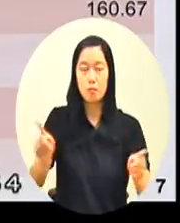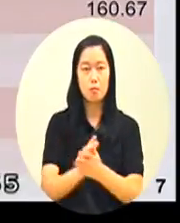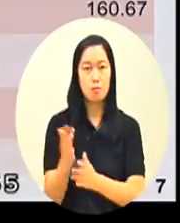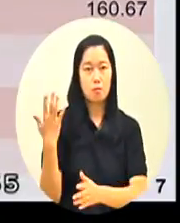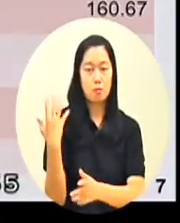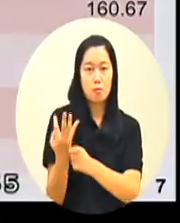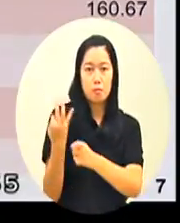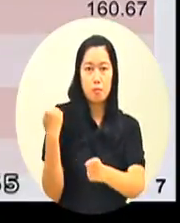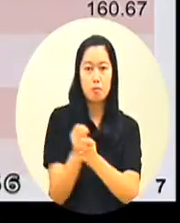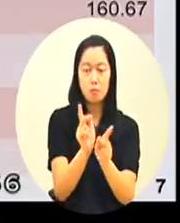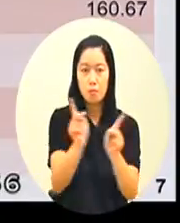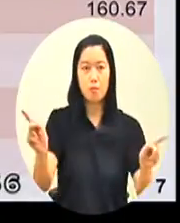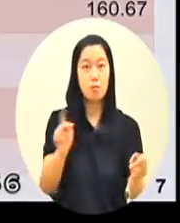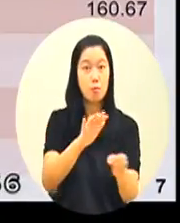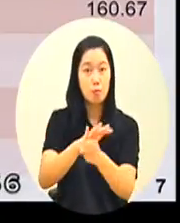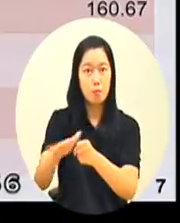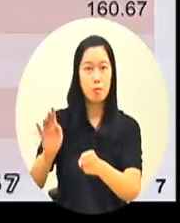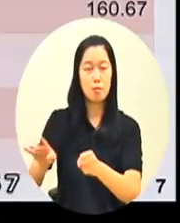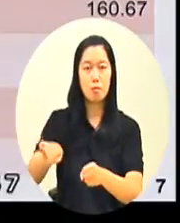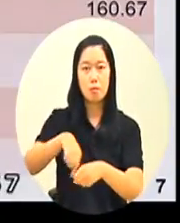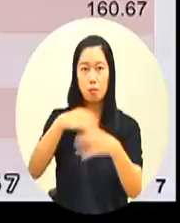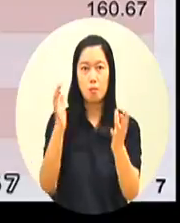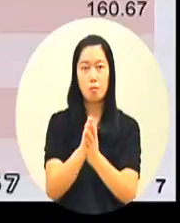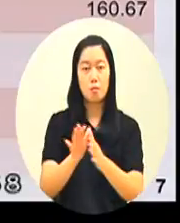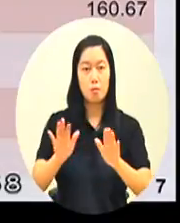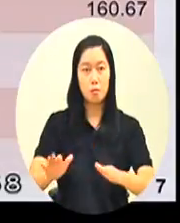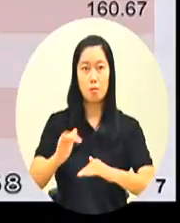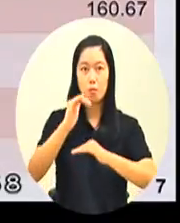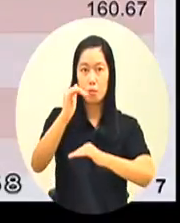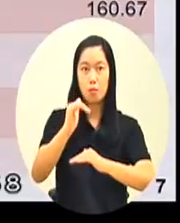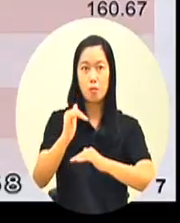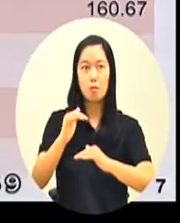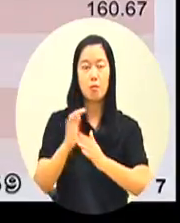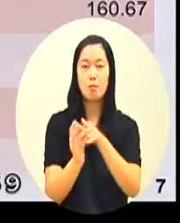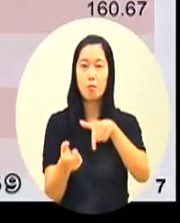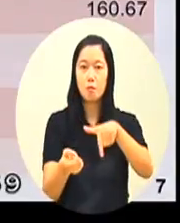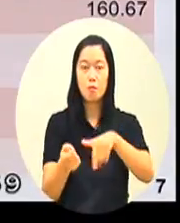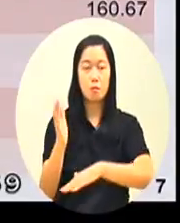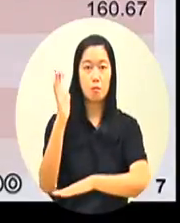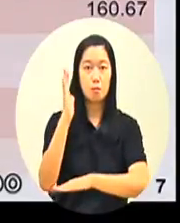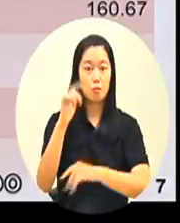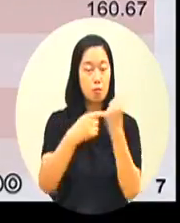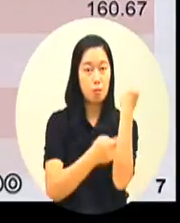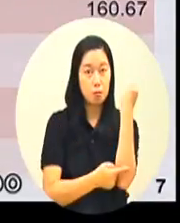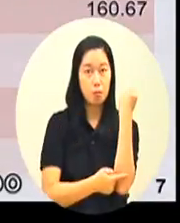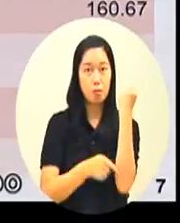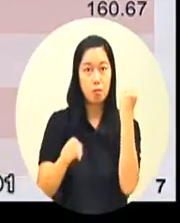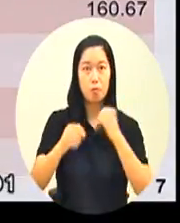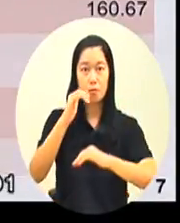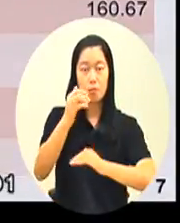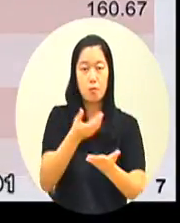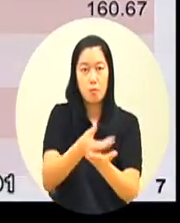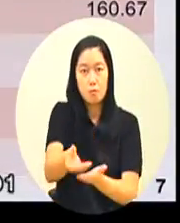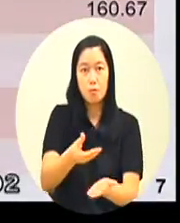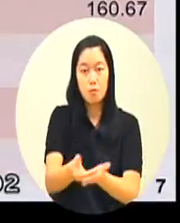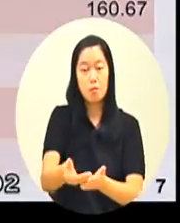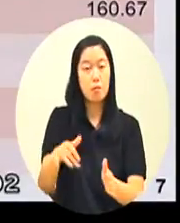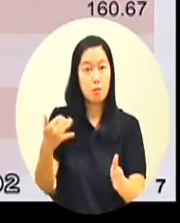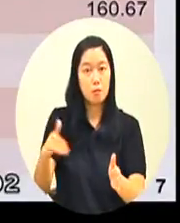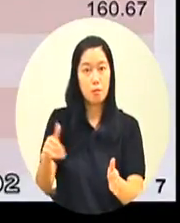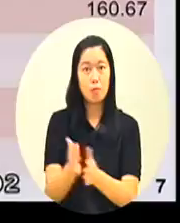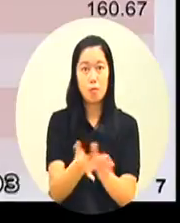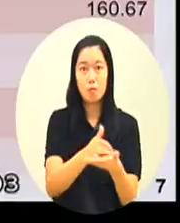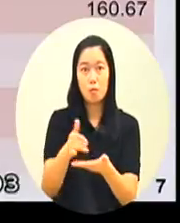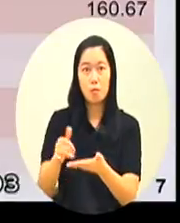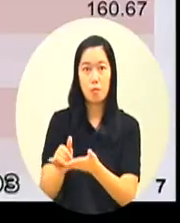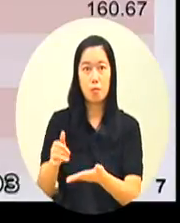前已经借满了，所以整个受限债务，就是依公债法所讲的受限债务的未偿余额，预算数